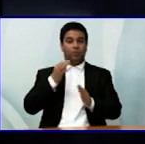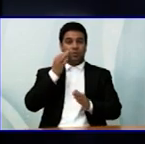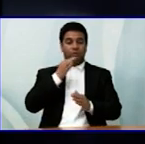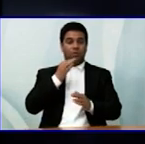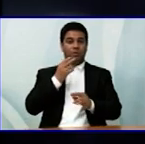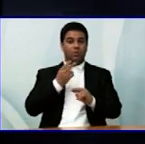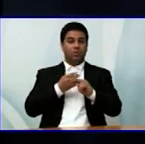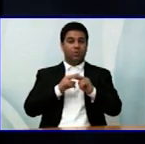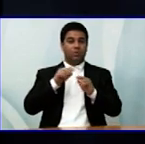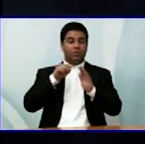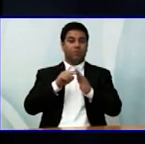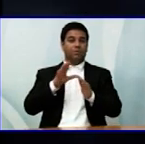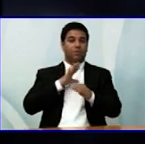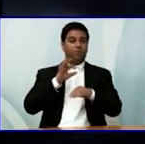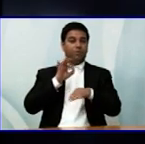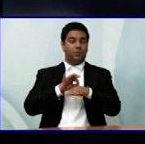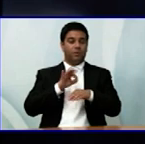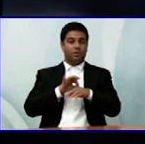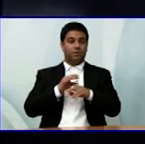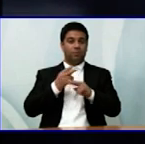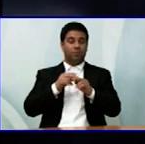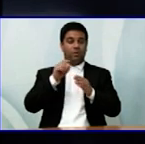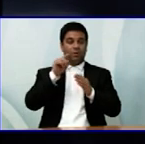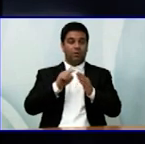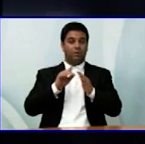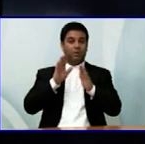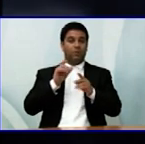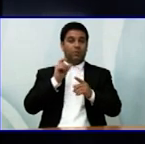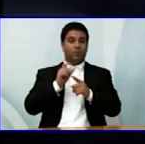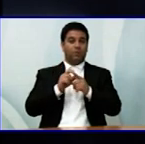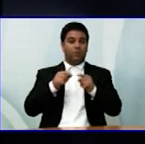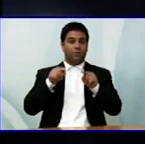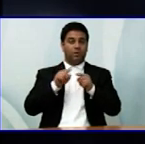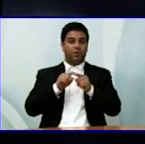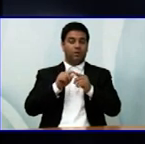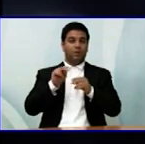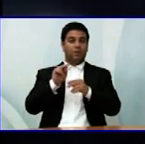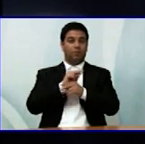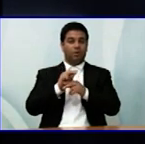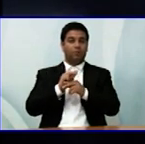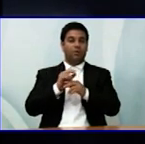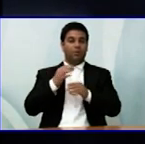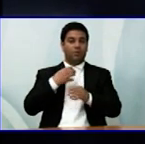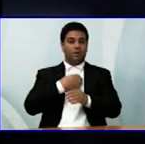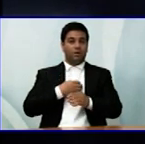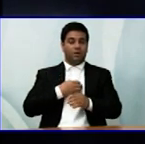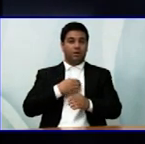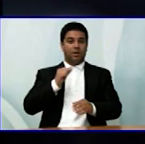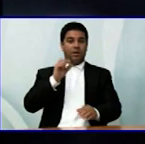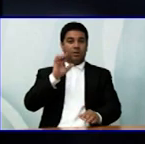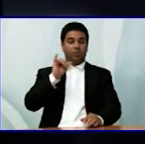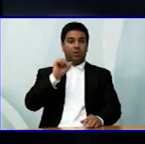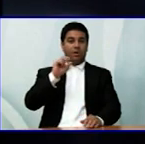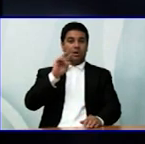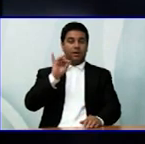Shunday xastalar bo'ladiki, ularni faqat so'z bilan davolamoq zarur. Abu Ali